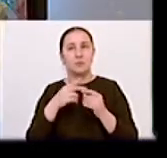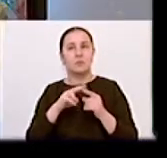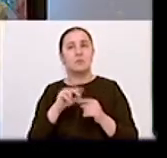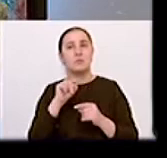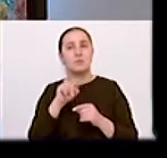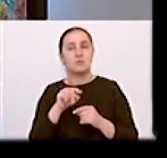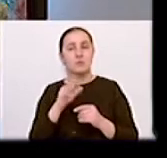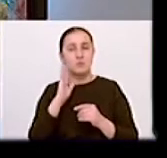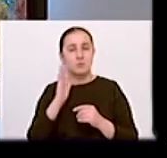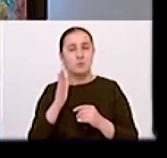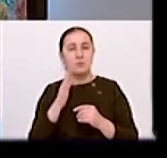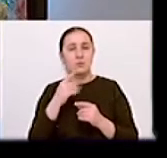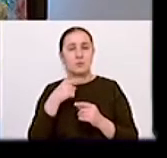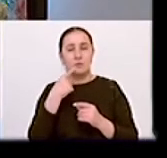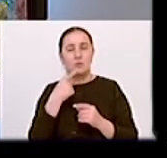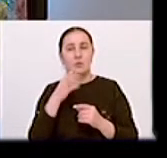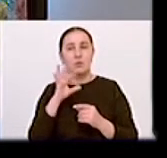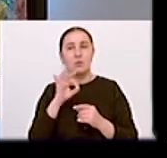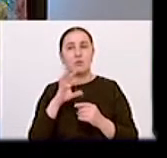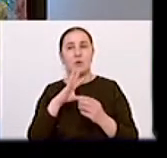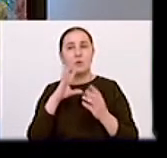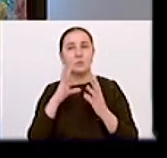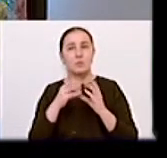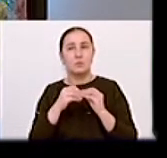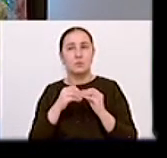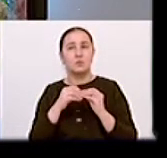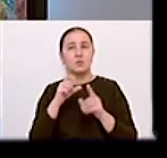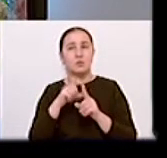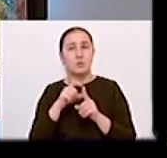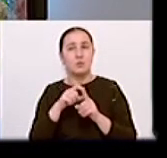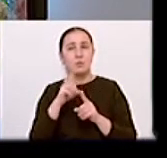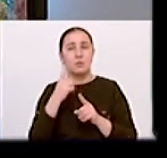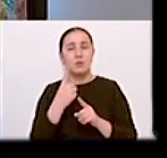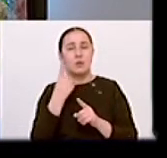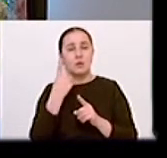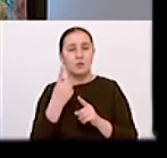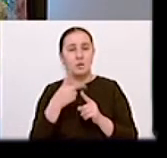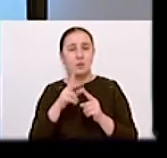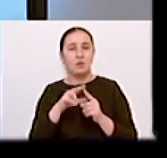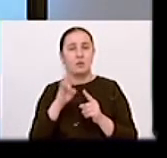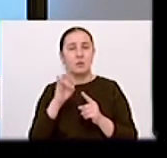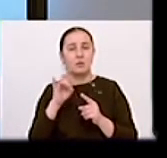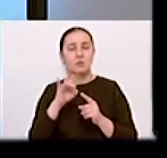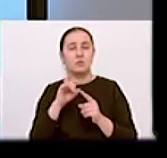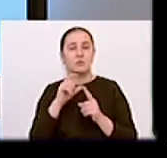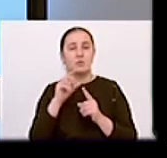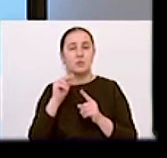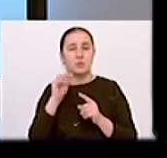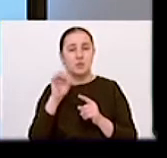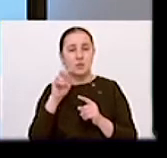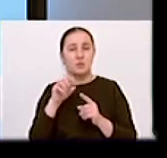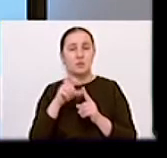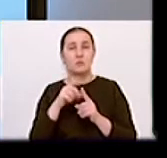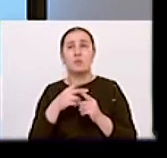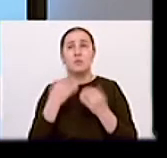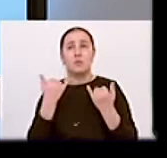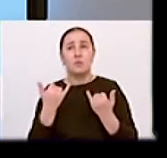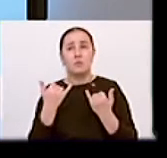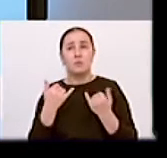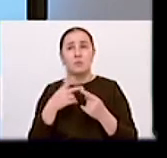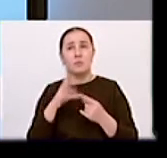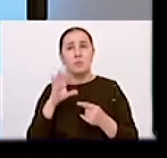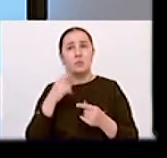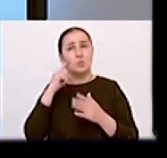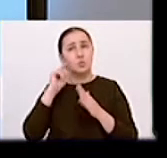вы будете говорить об обобщающих словах при однородных членах предложения. Сегодня